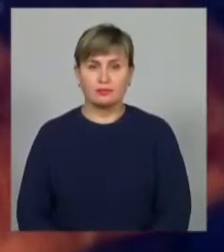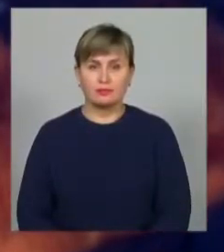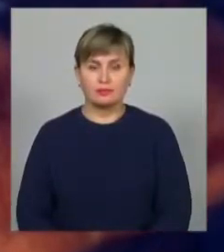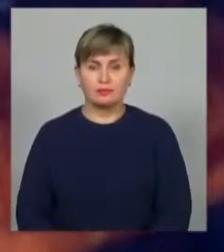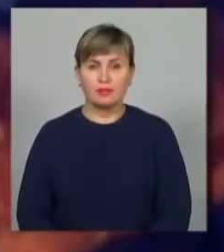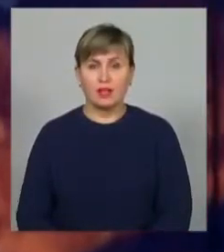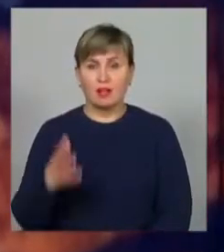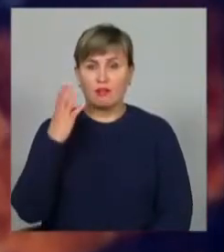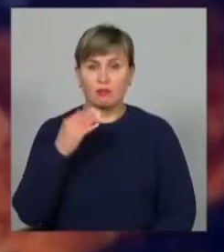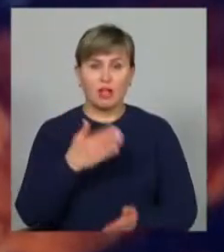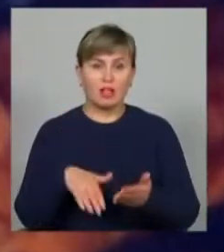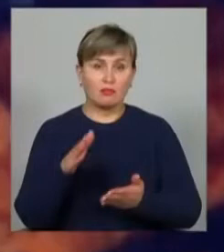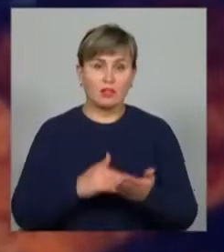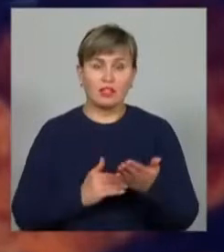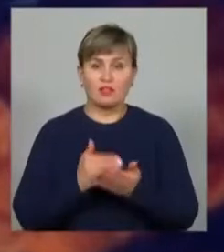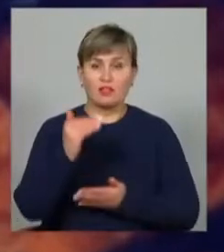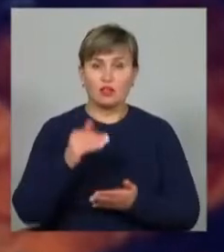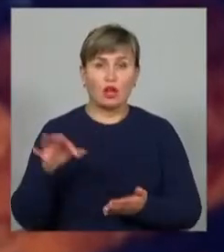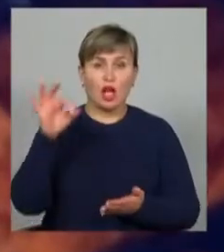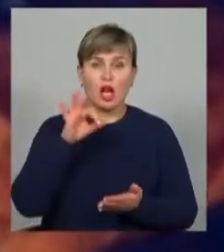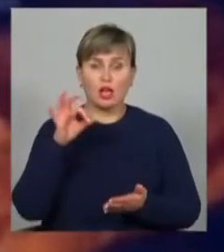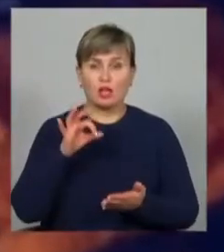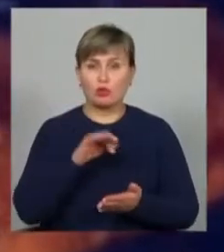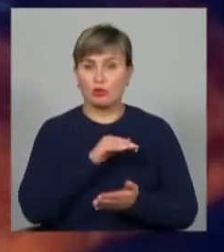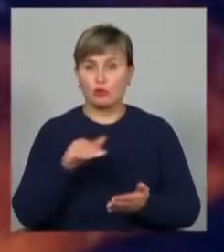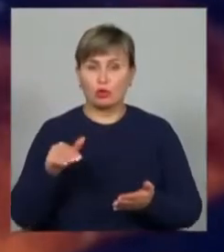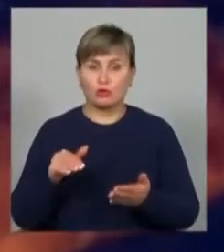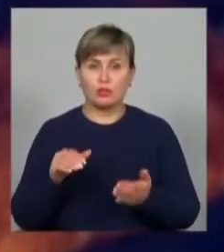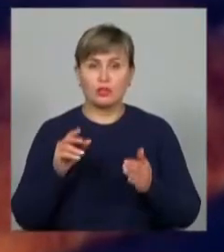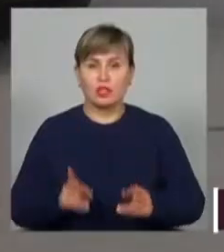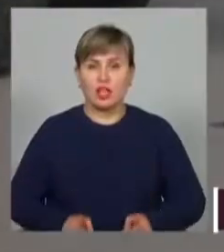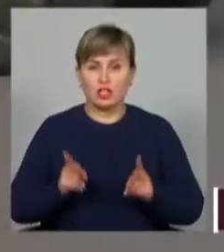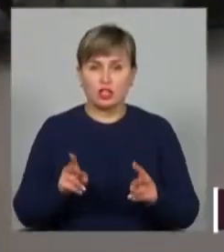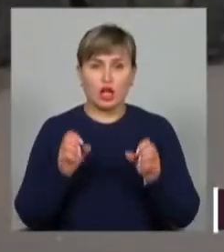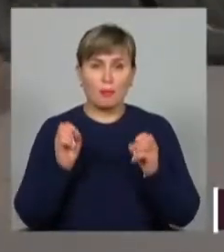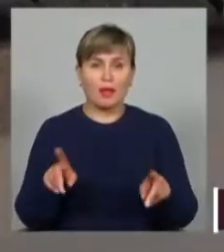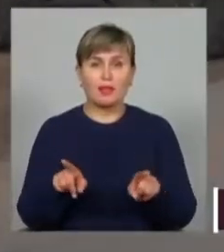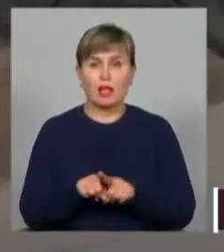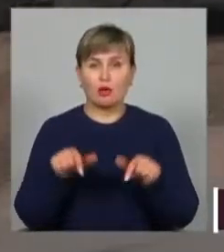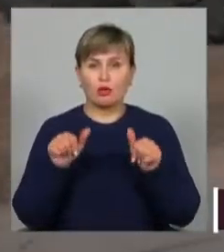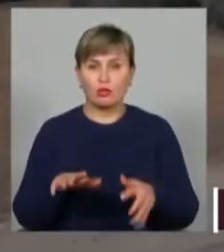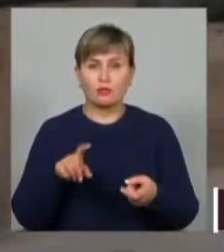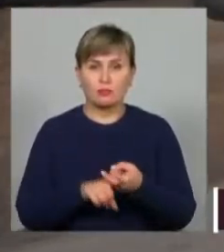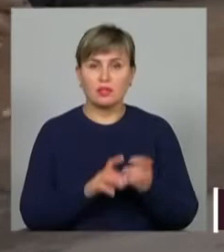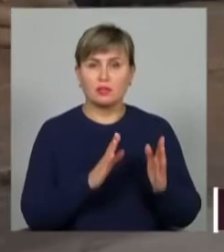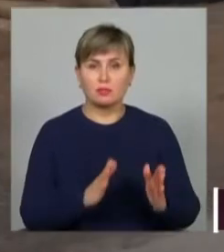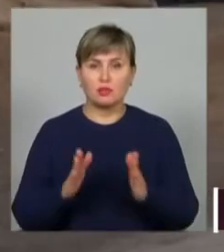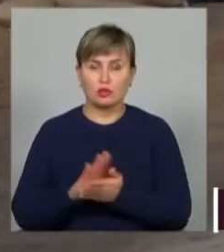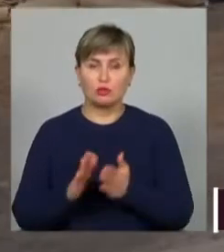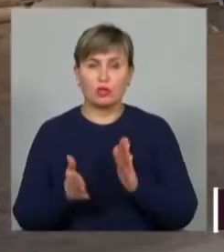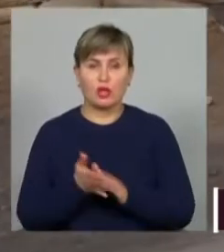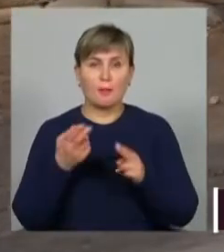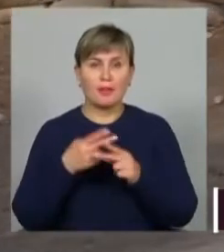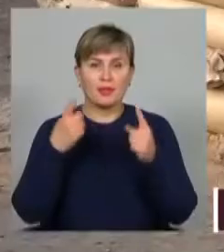В Алматы отменили высокий оранжевый уровень террористической опасности. Такое решение было принято в связи со стабилизацией ситуации. Об